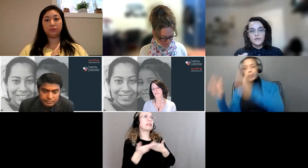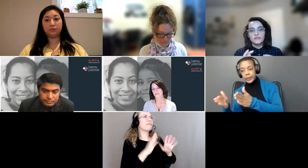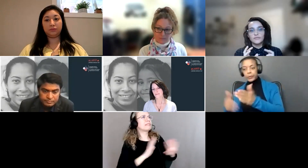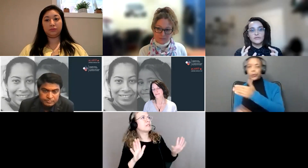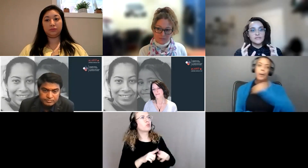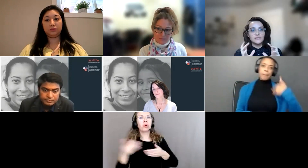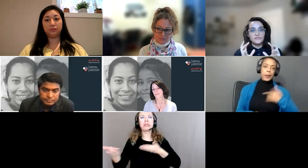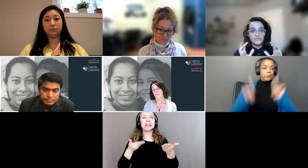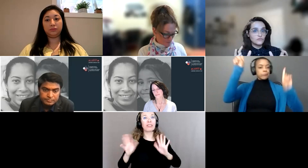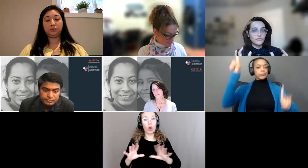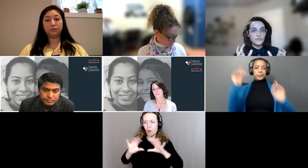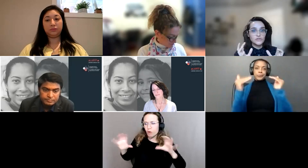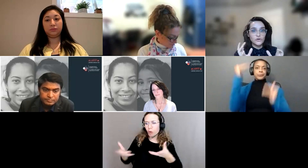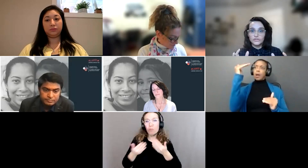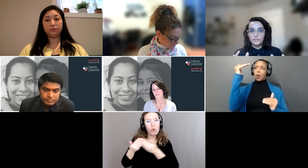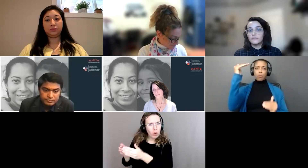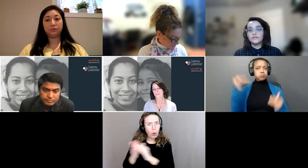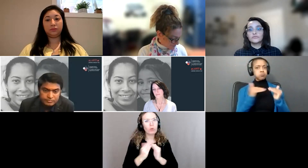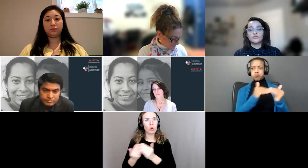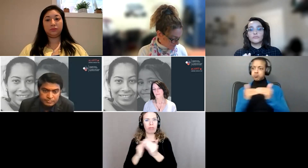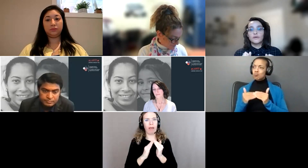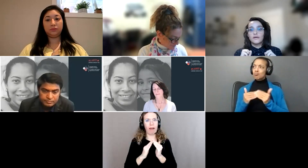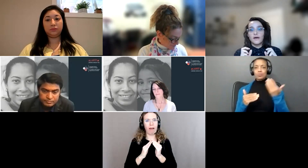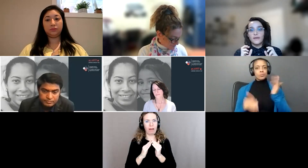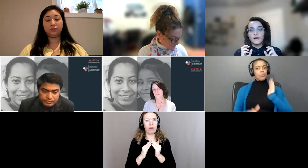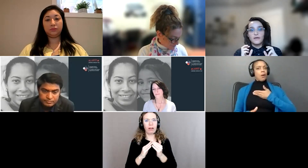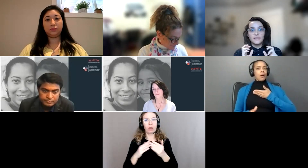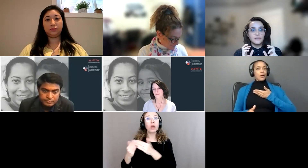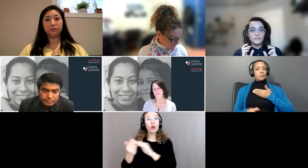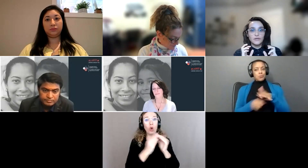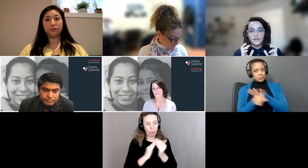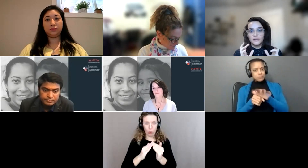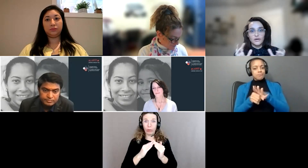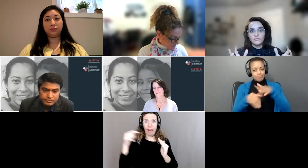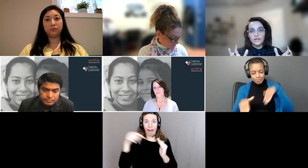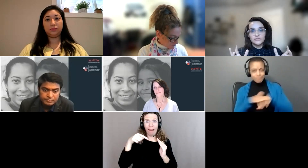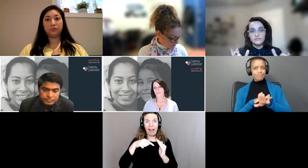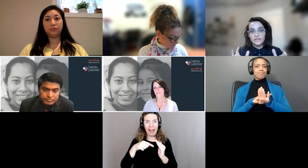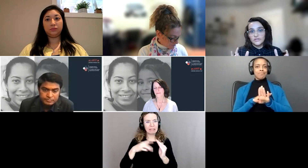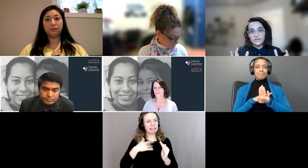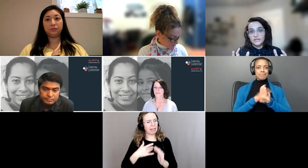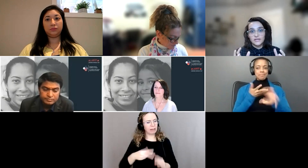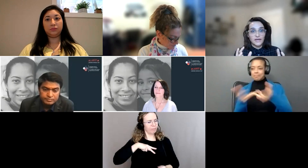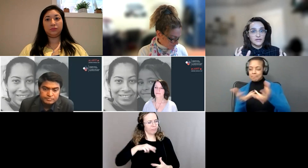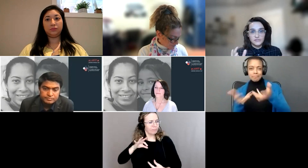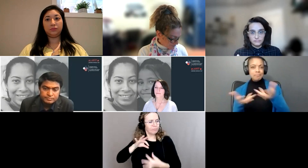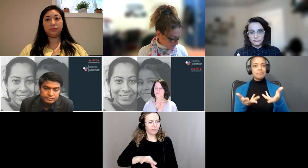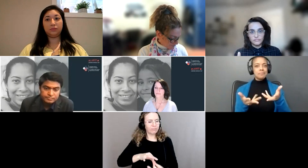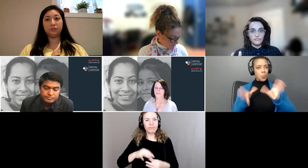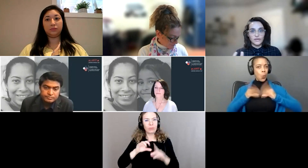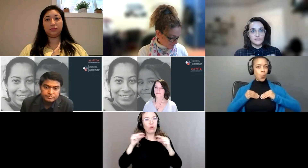mais c'est un groupe communautaire. Et la communauté sent une appartenance à ce groupe